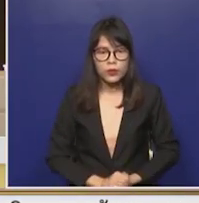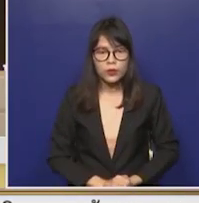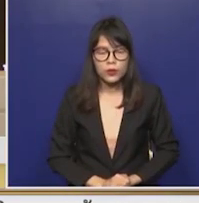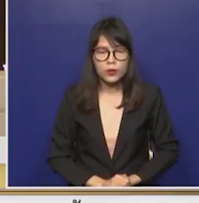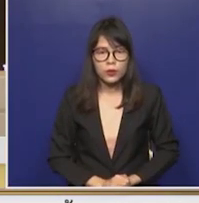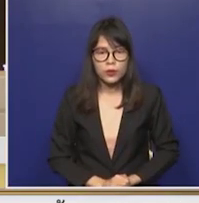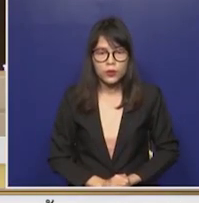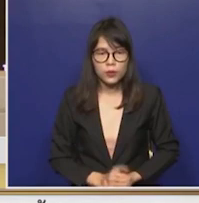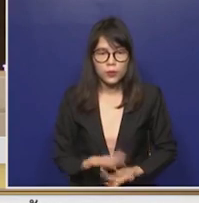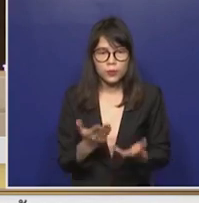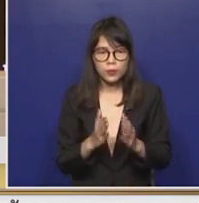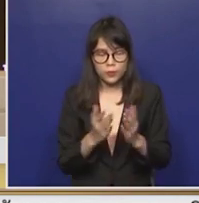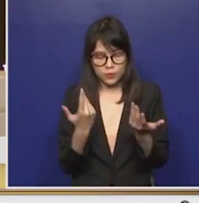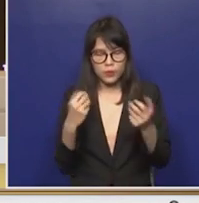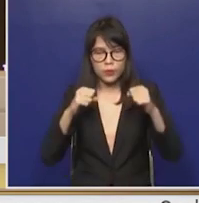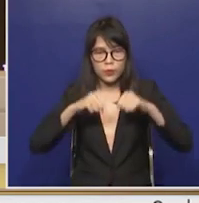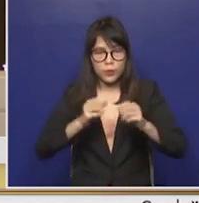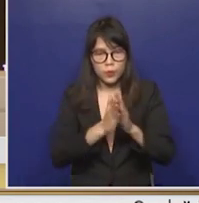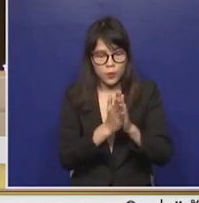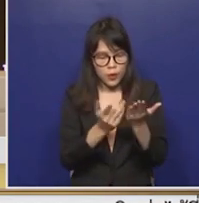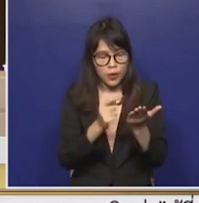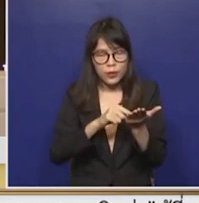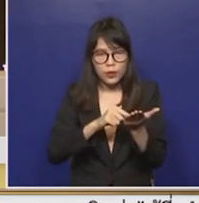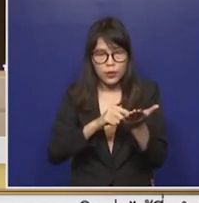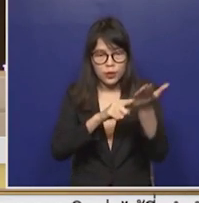เมื่อยัตตินี้เสนอเข้ามาก